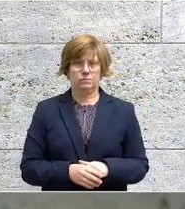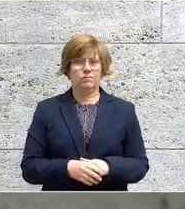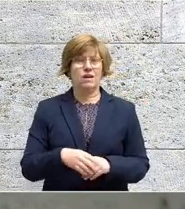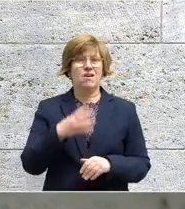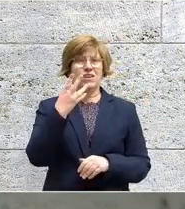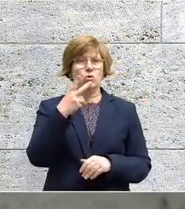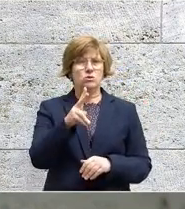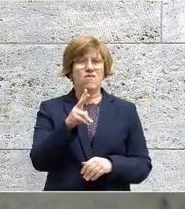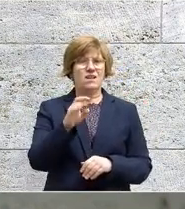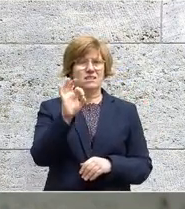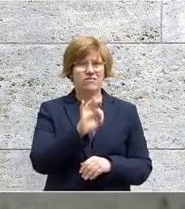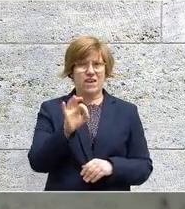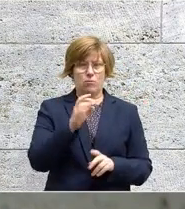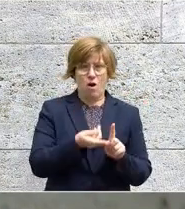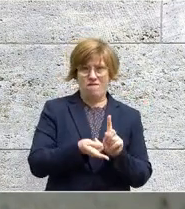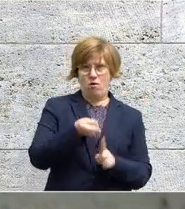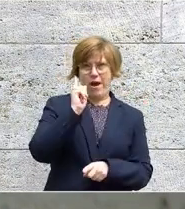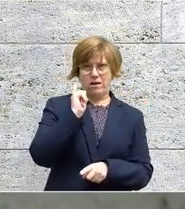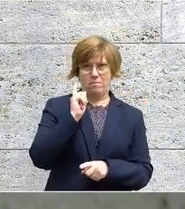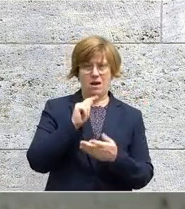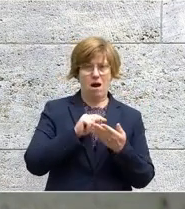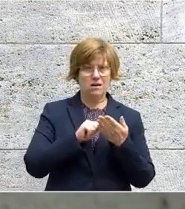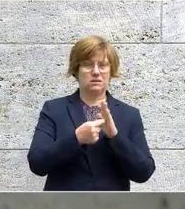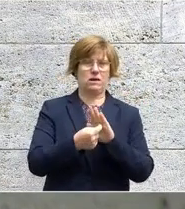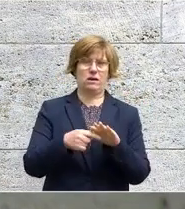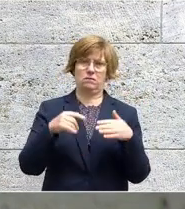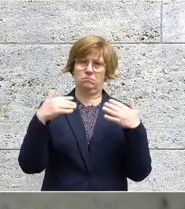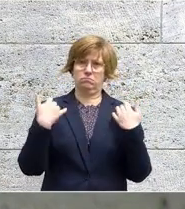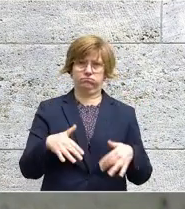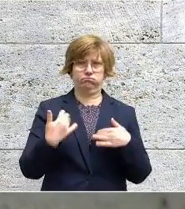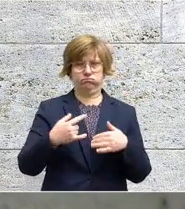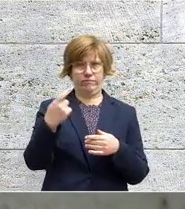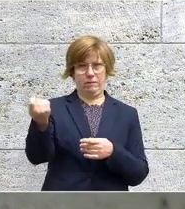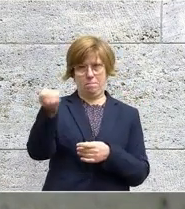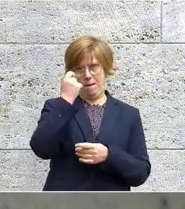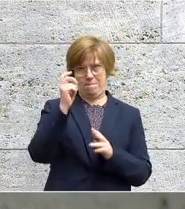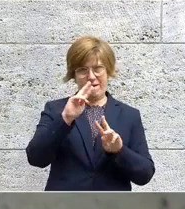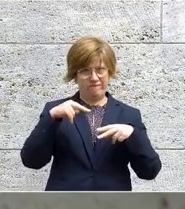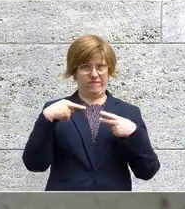Der 24. Februar des vergangenen Jahres hat uns das schmerzlich in Erinnerung gerufen.